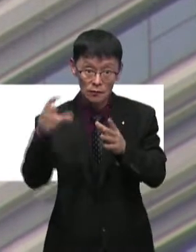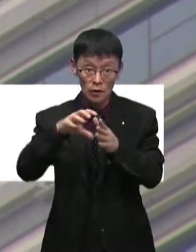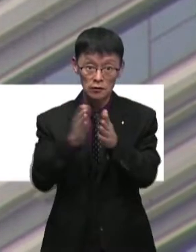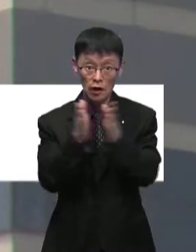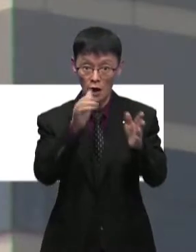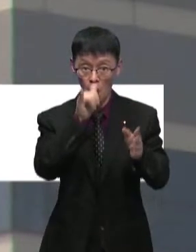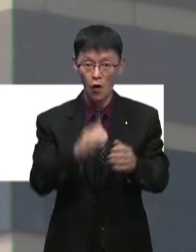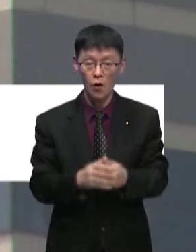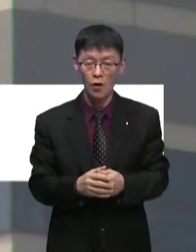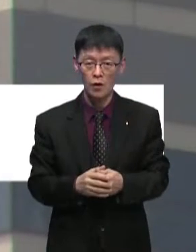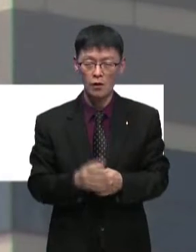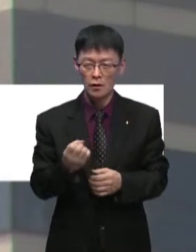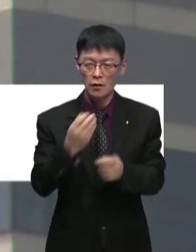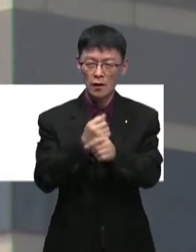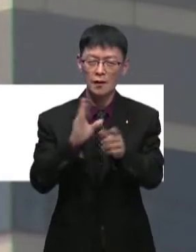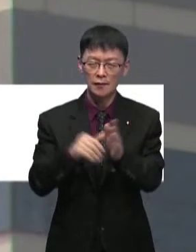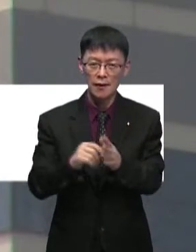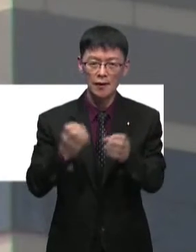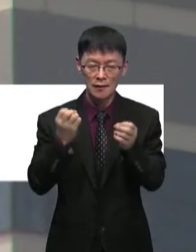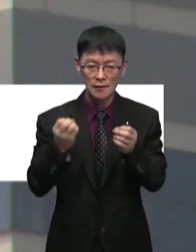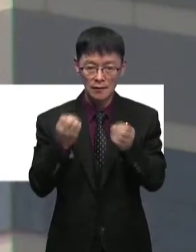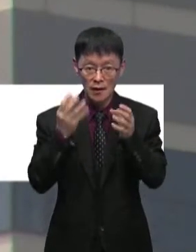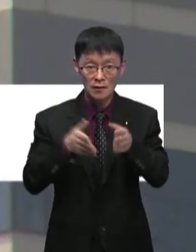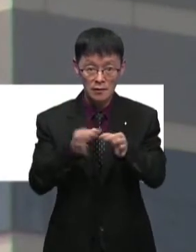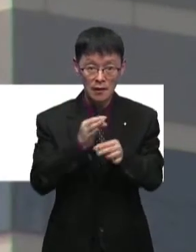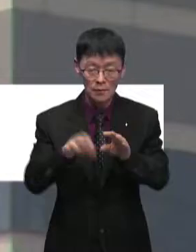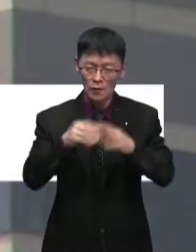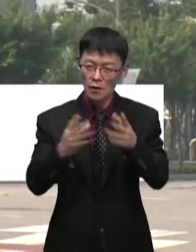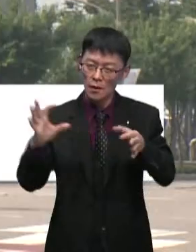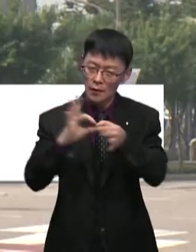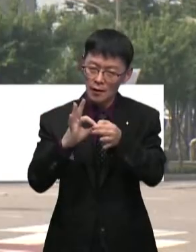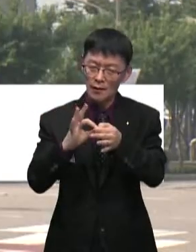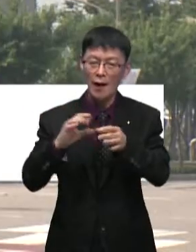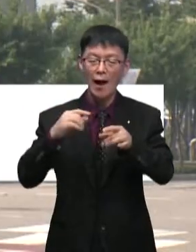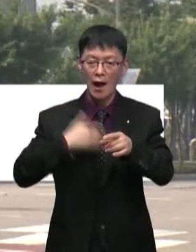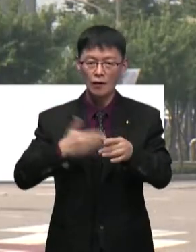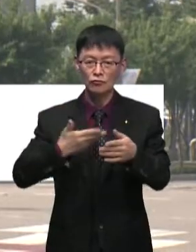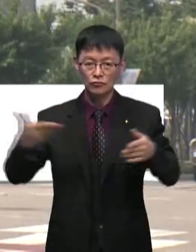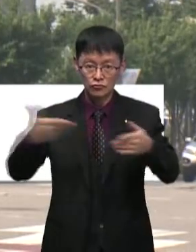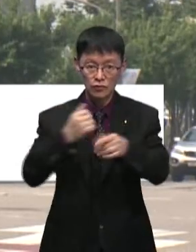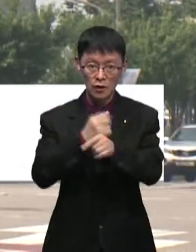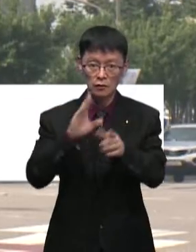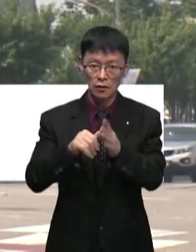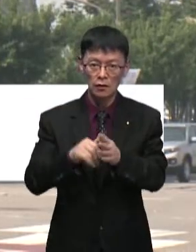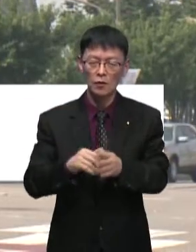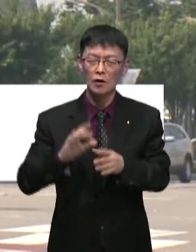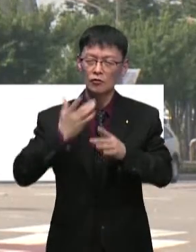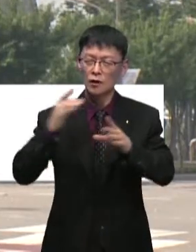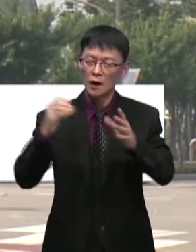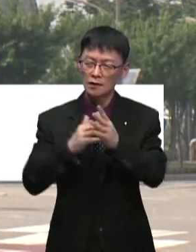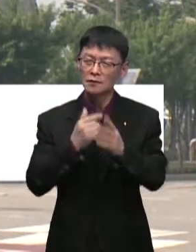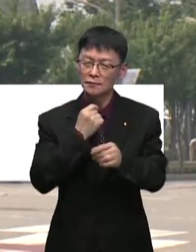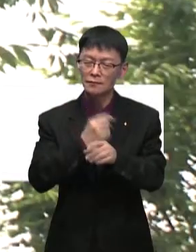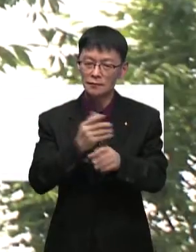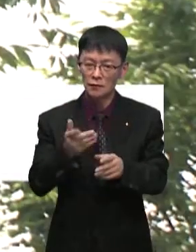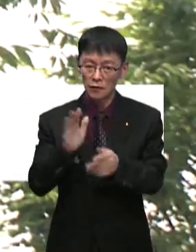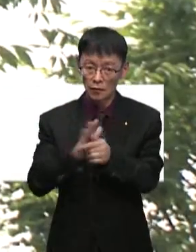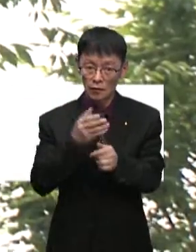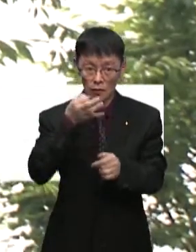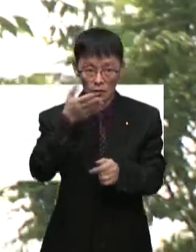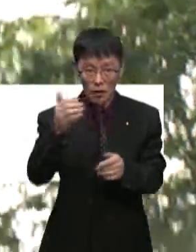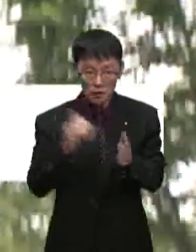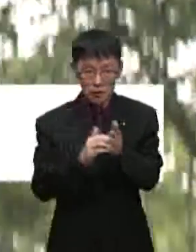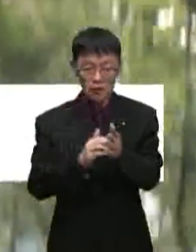시도됩니다. 행사는 스타트업과 투자자를 결합해주는 스파크 IR 행사와 우주 스타트업 제품 서비스